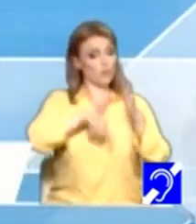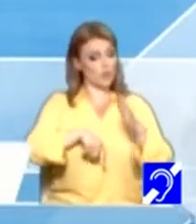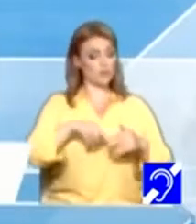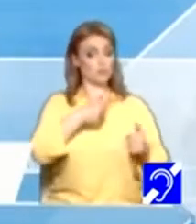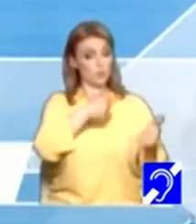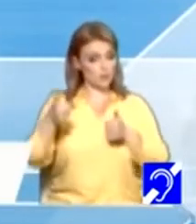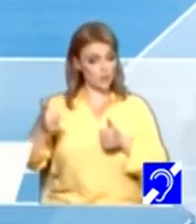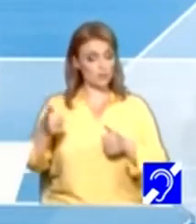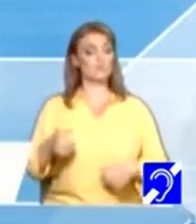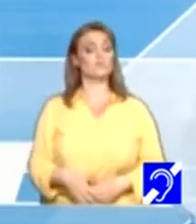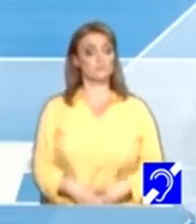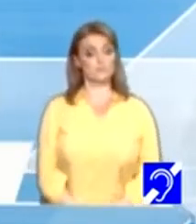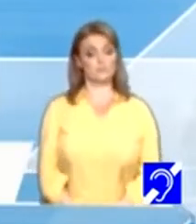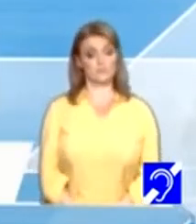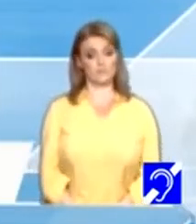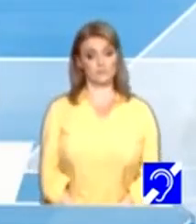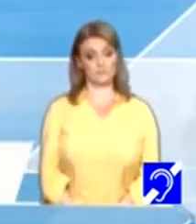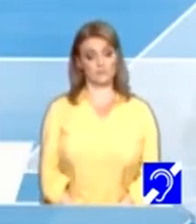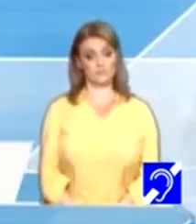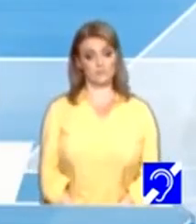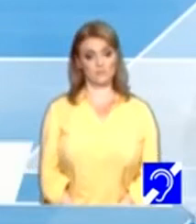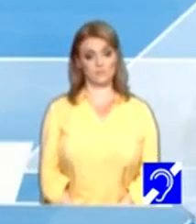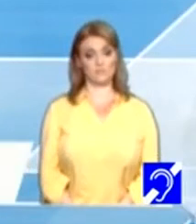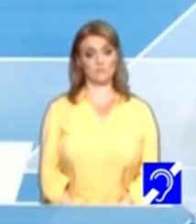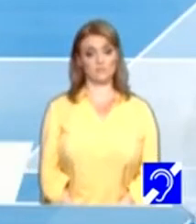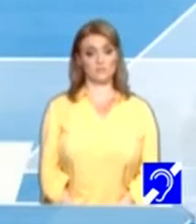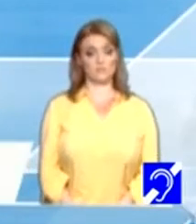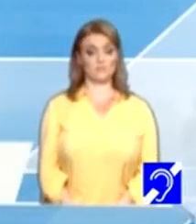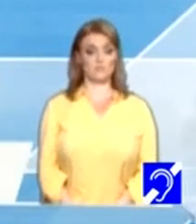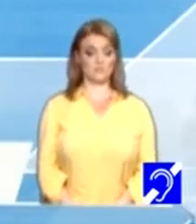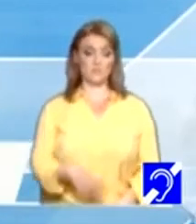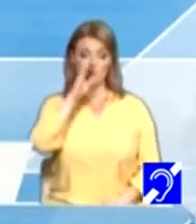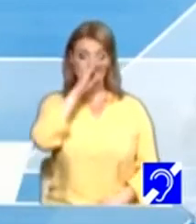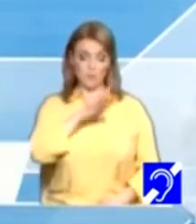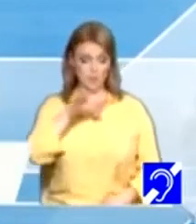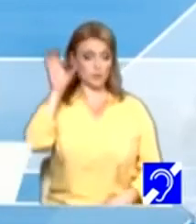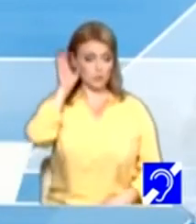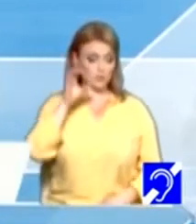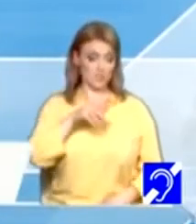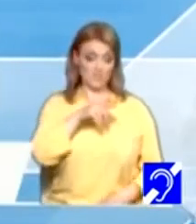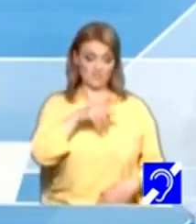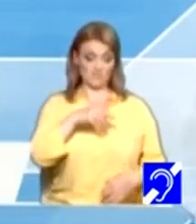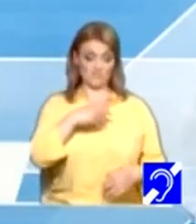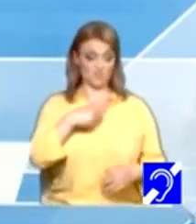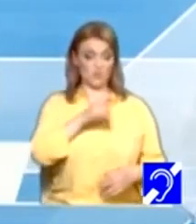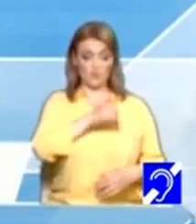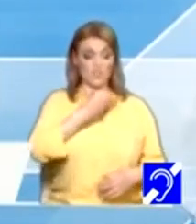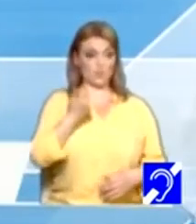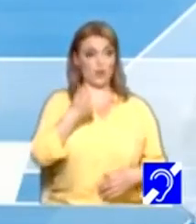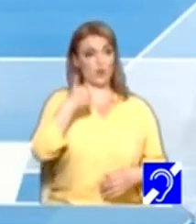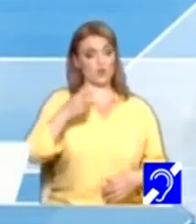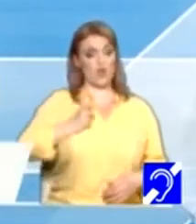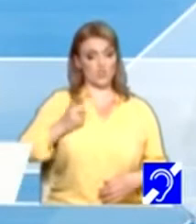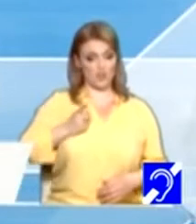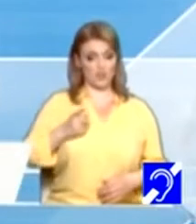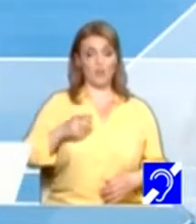domn, care era mult mai pesimist decât dumneavoastră, spunea că nu are nicio așteptare și că va pleca din țară, chiar dacă